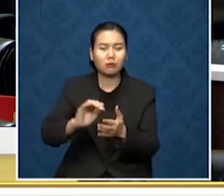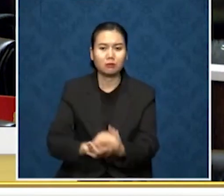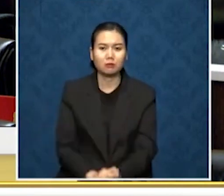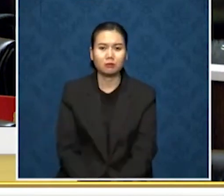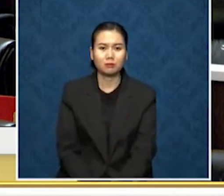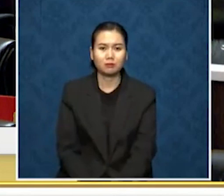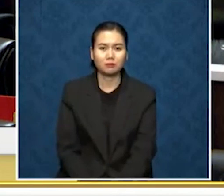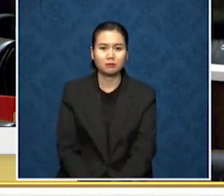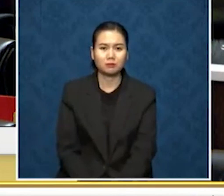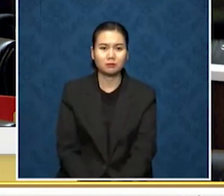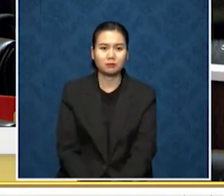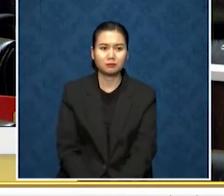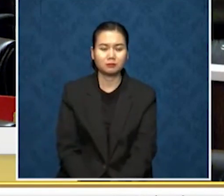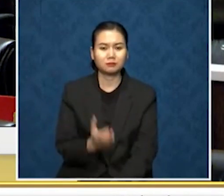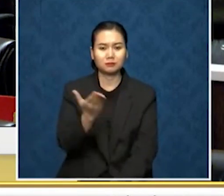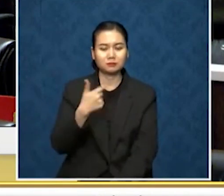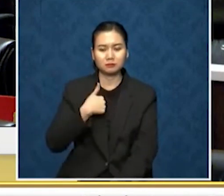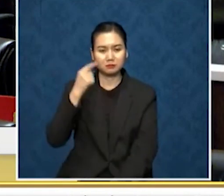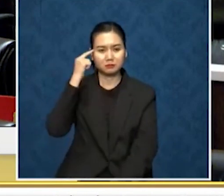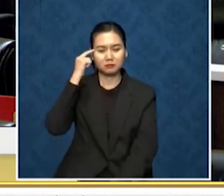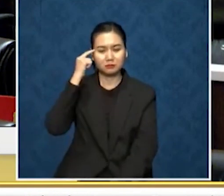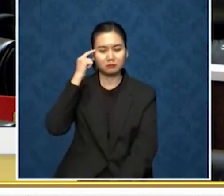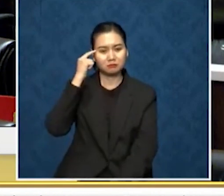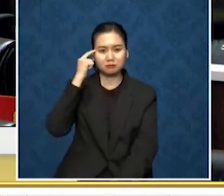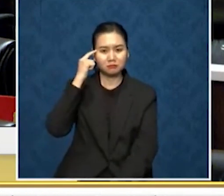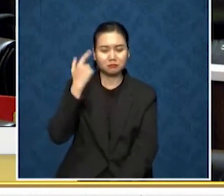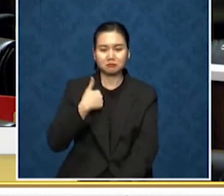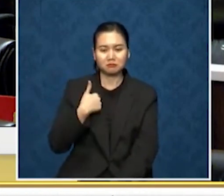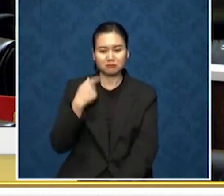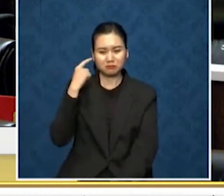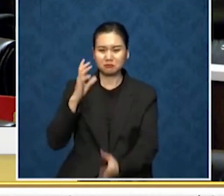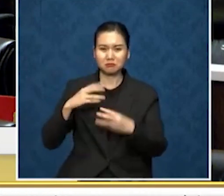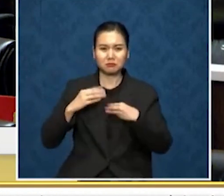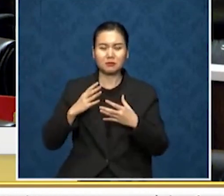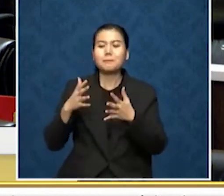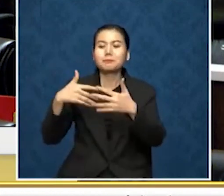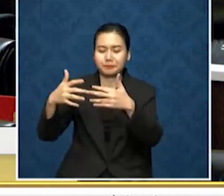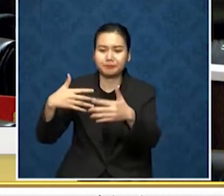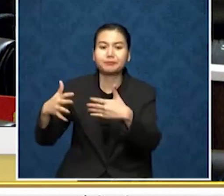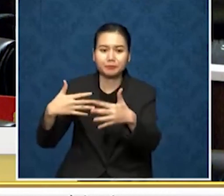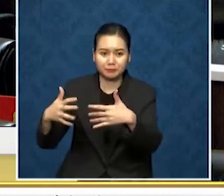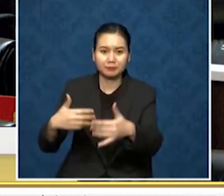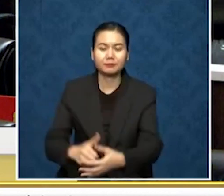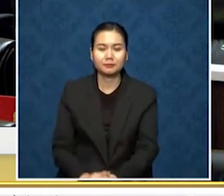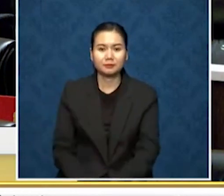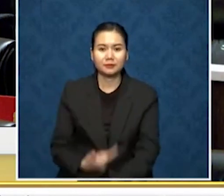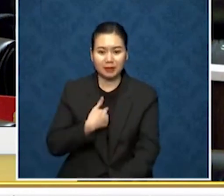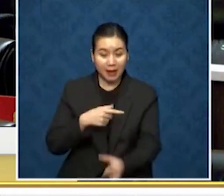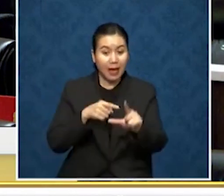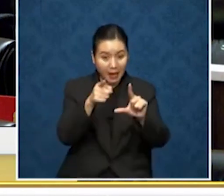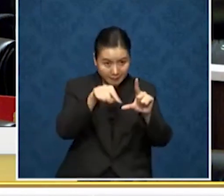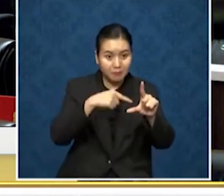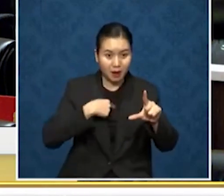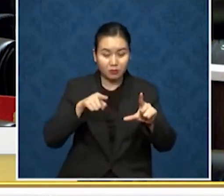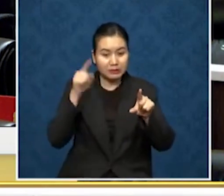ฮะบางท่านอาจจะบอกว่าท่านไม่ท่านไม่สามารถที่จะให้ความเห็นด้วยได้ไม่เป็นไรท่านประธานให้พรรคเก้าไกเห็นด้วยก็